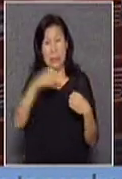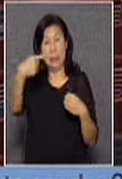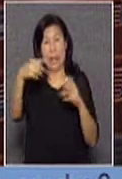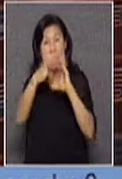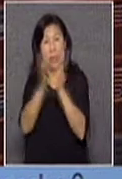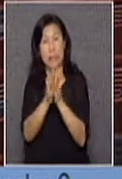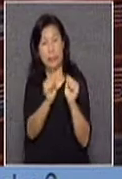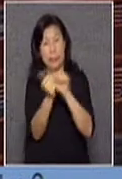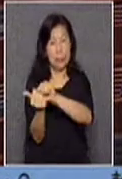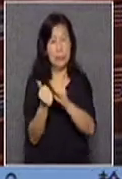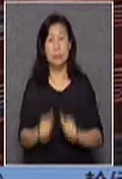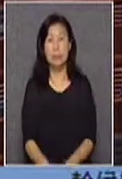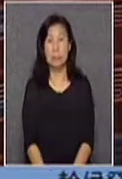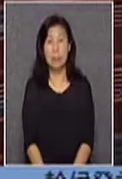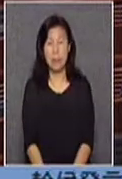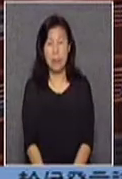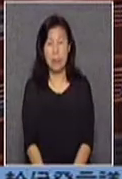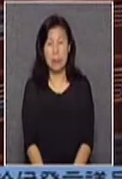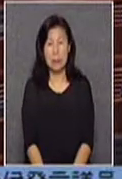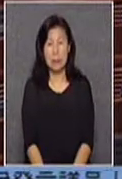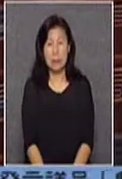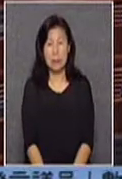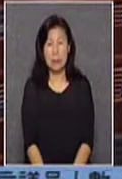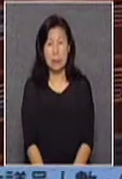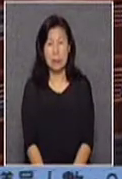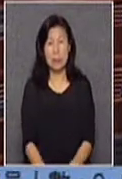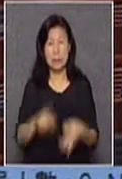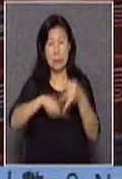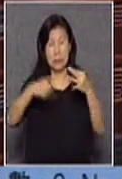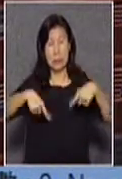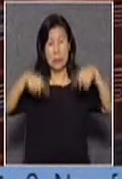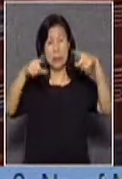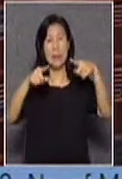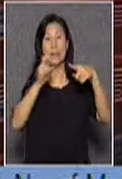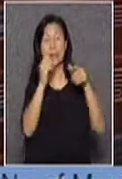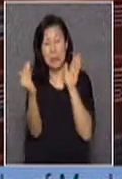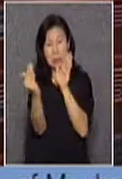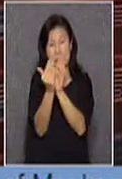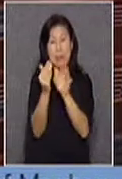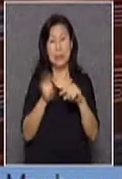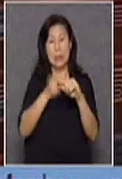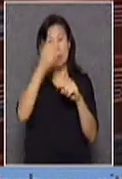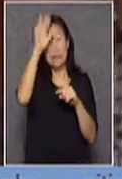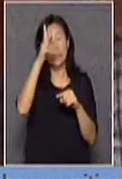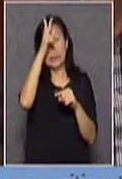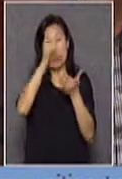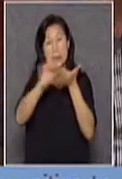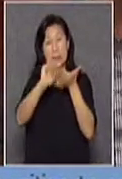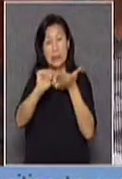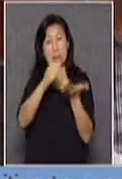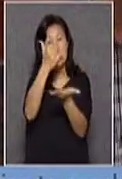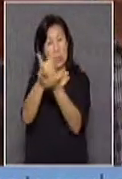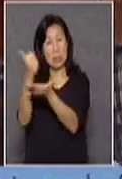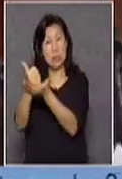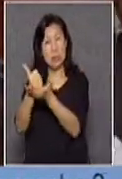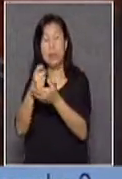靠山啊，即係林大輝議員唔想同我咁接近，我清楚知道我政治嘅定位同你